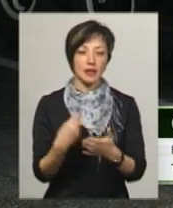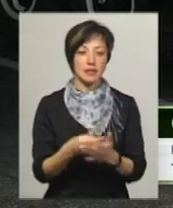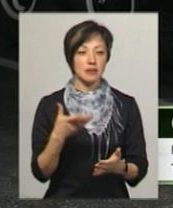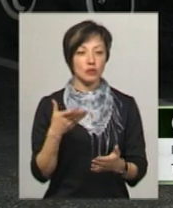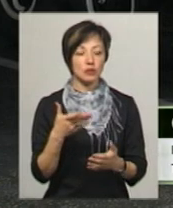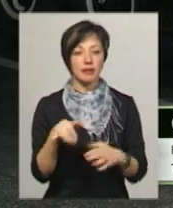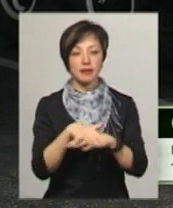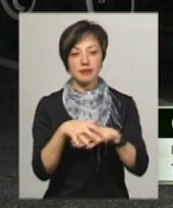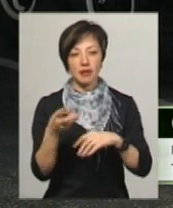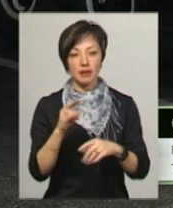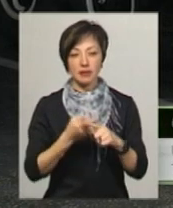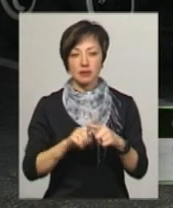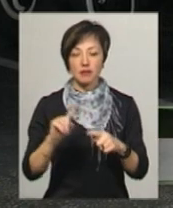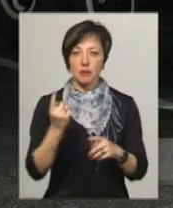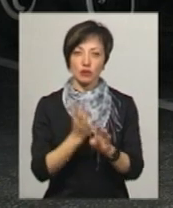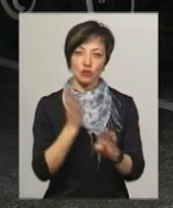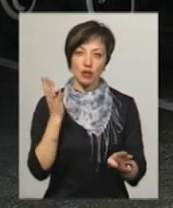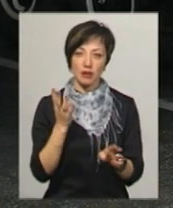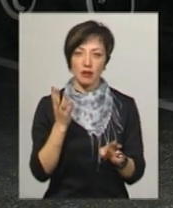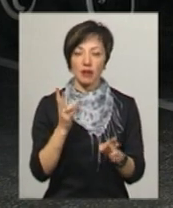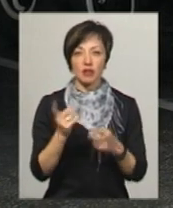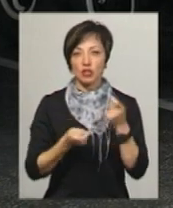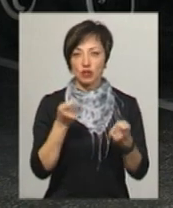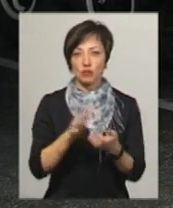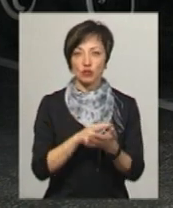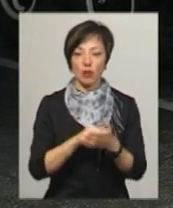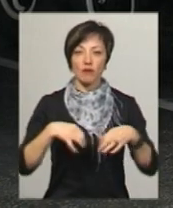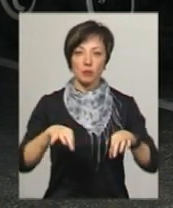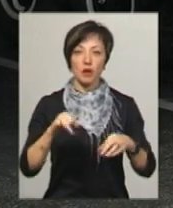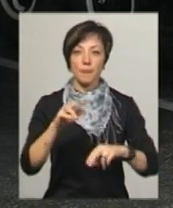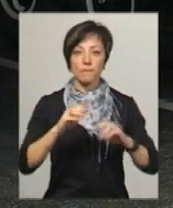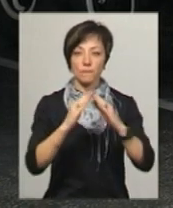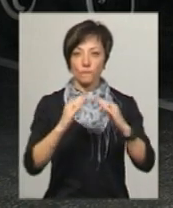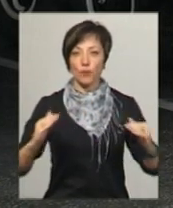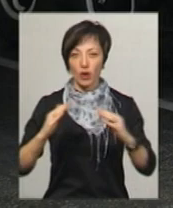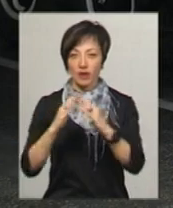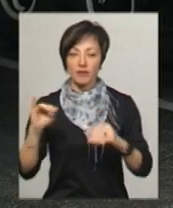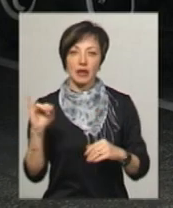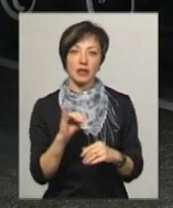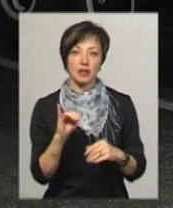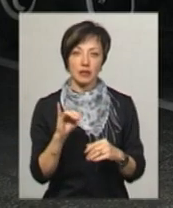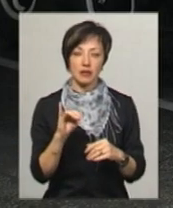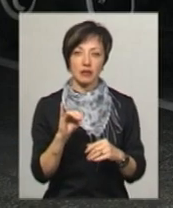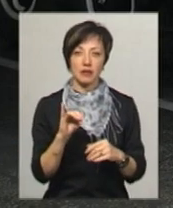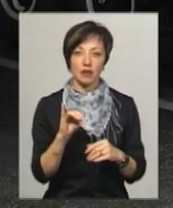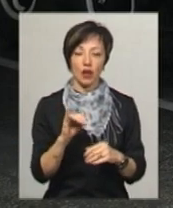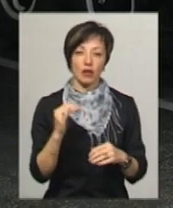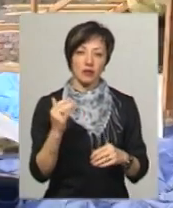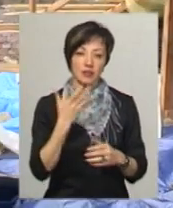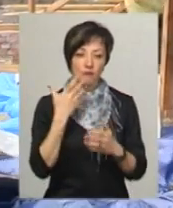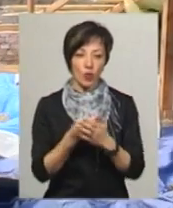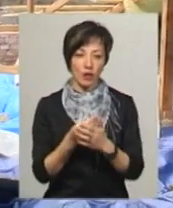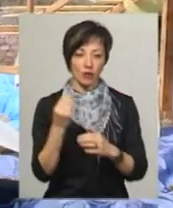цінностей населення, це в першу чергу незначні пошкодження автомобілів та будівель покрівель і власне